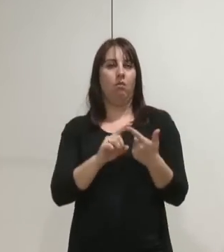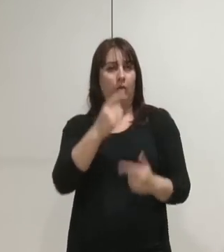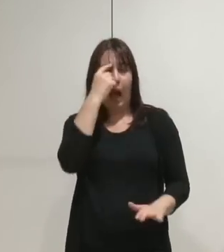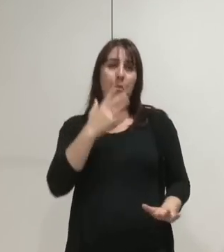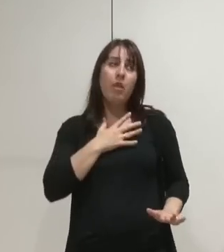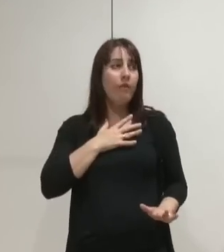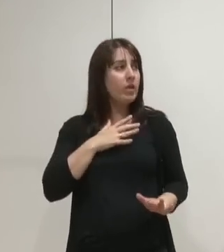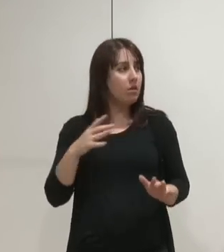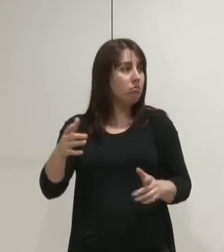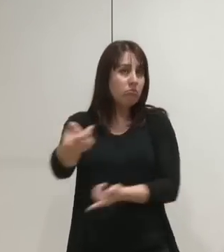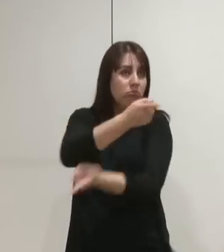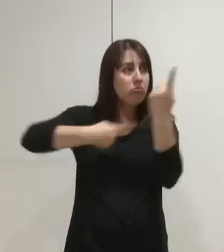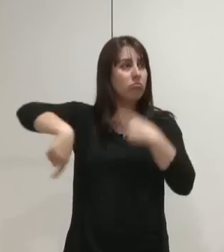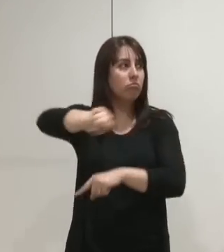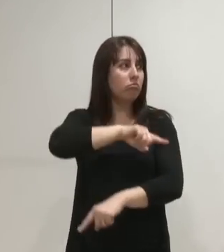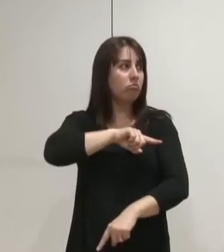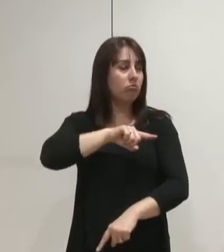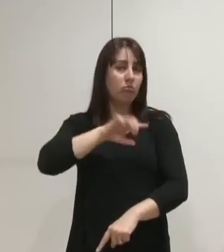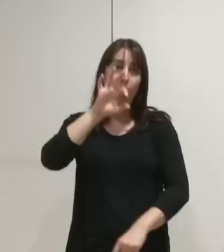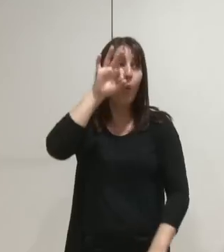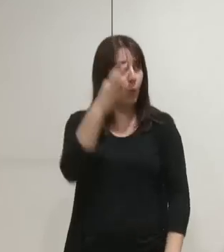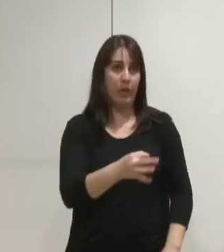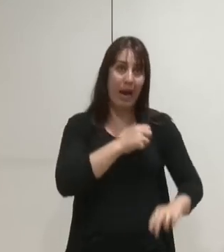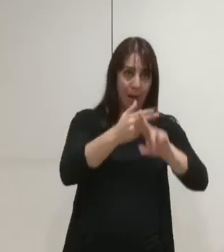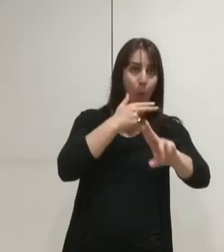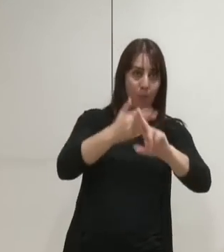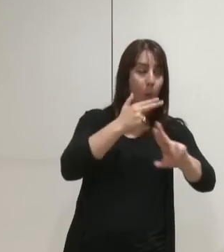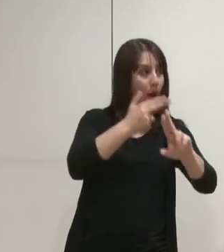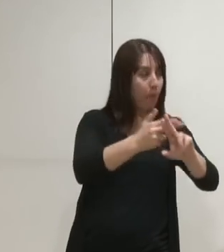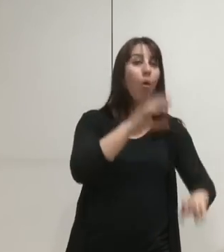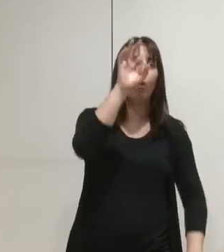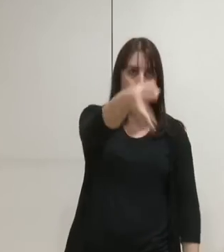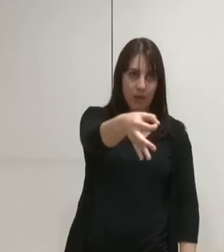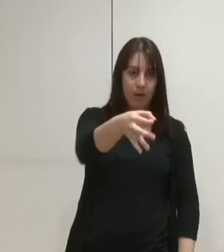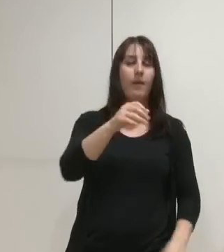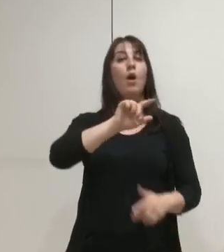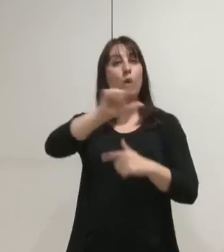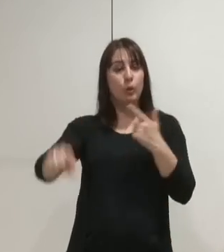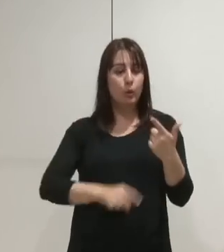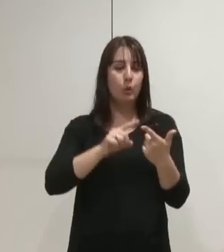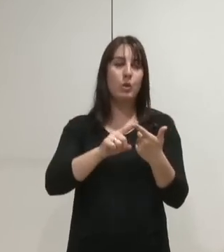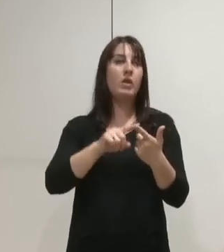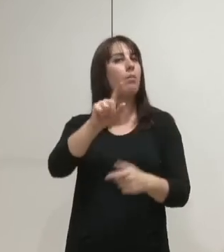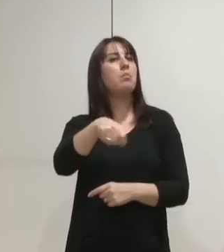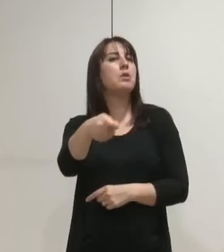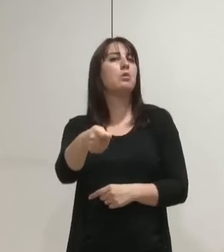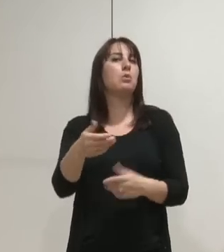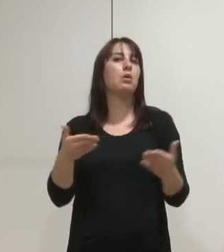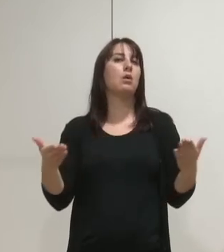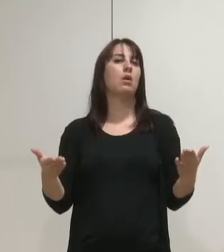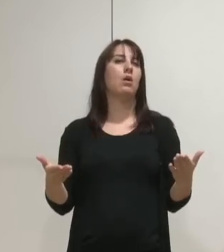avons tous tous répondu oui à cette question et la deuxè chose évidemment de